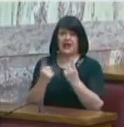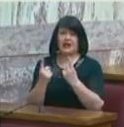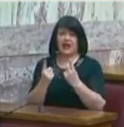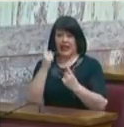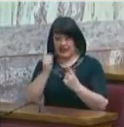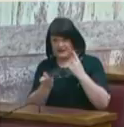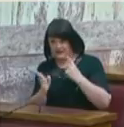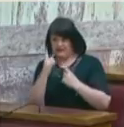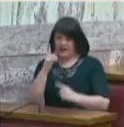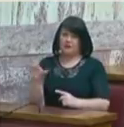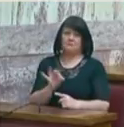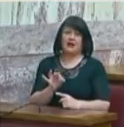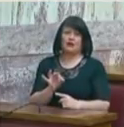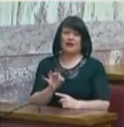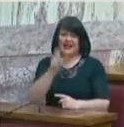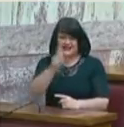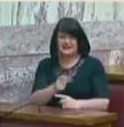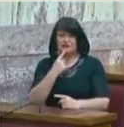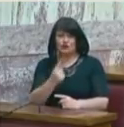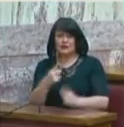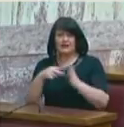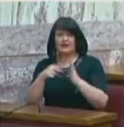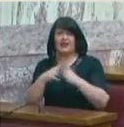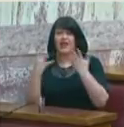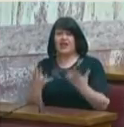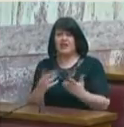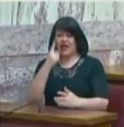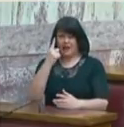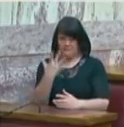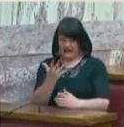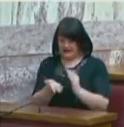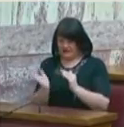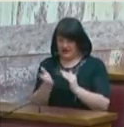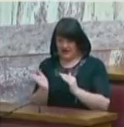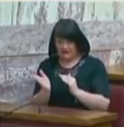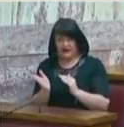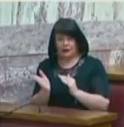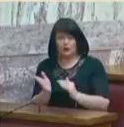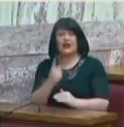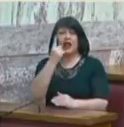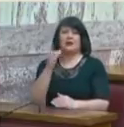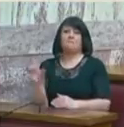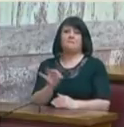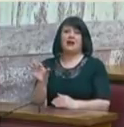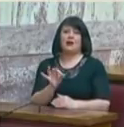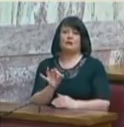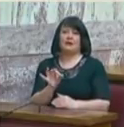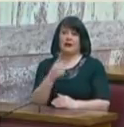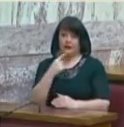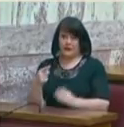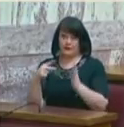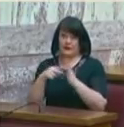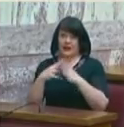το 1:5, δηλαδή το 19 να έχουμε περίπου 6.500 λιγότερες προσλήψεις για